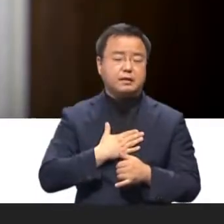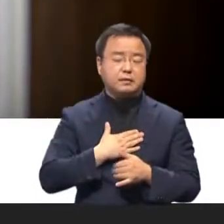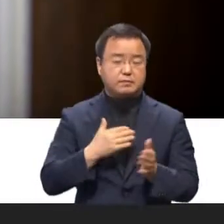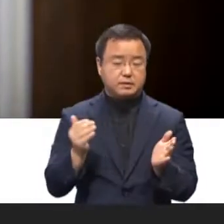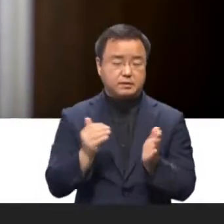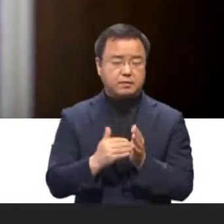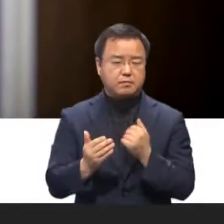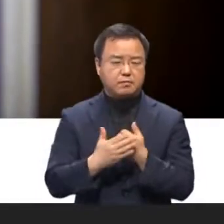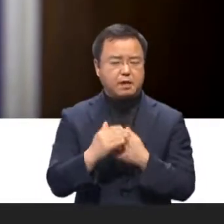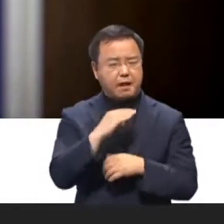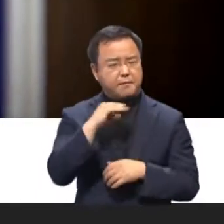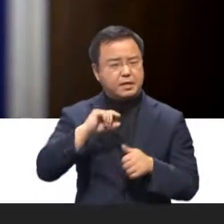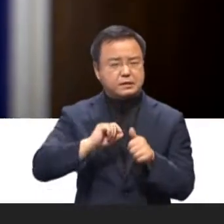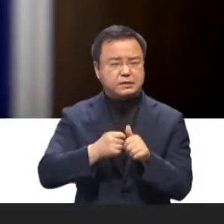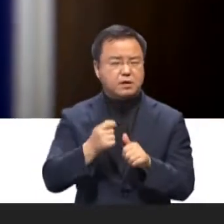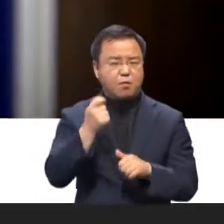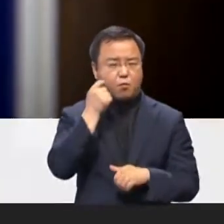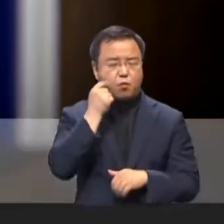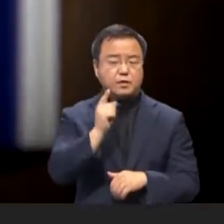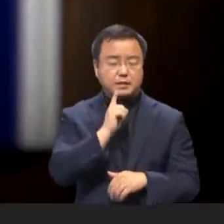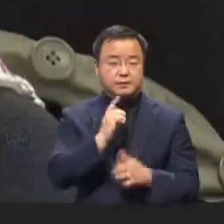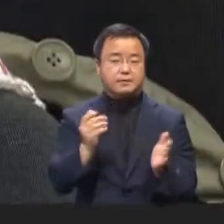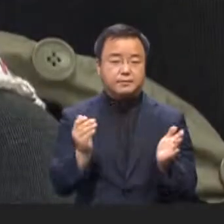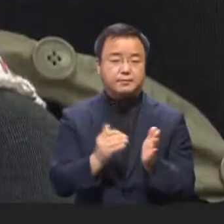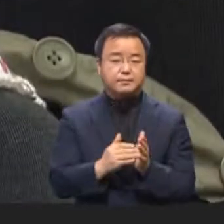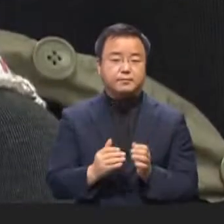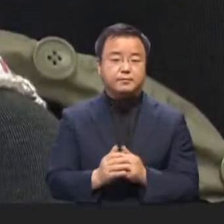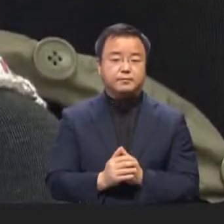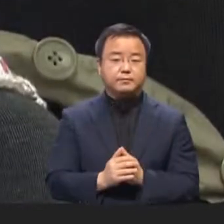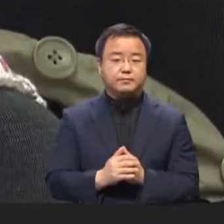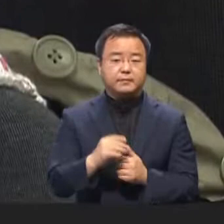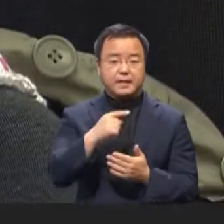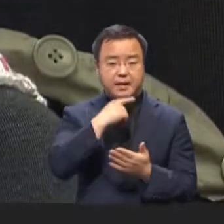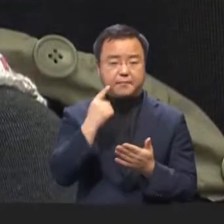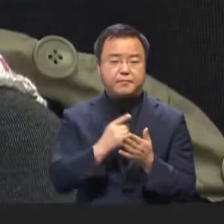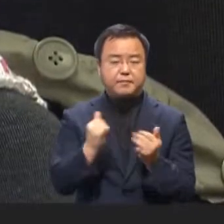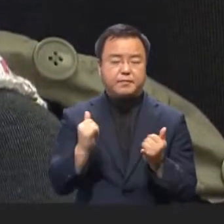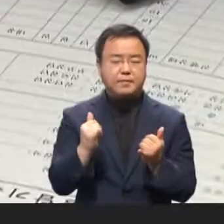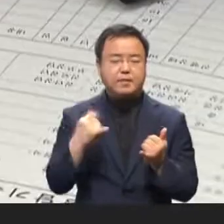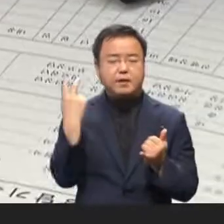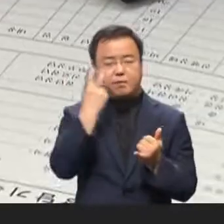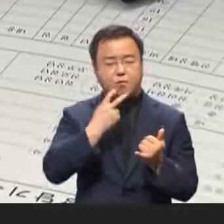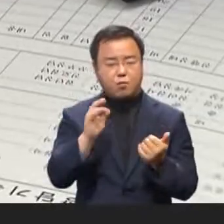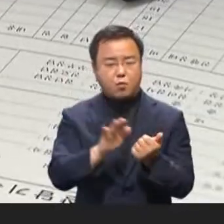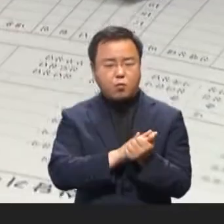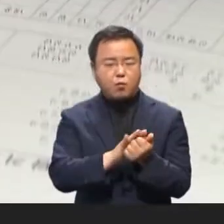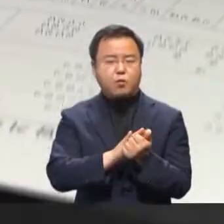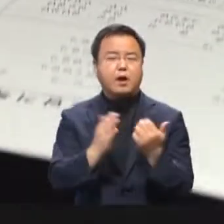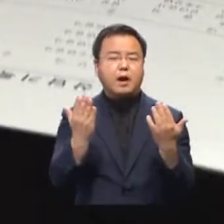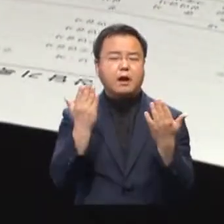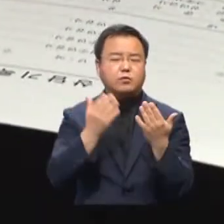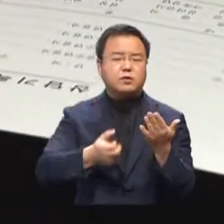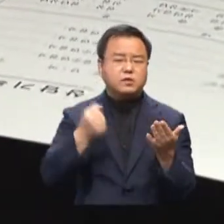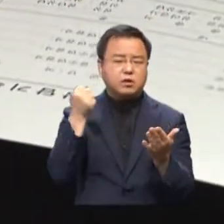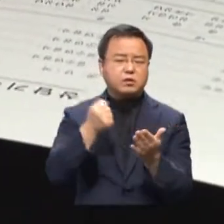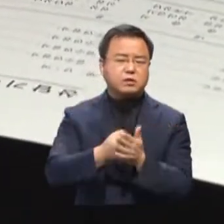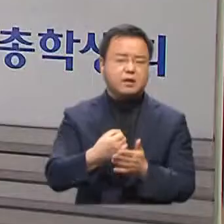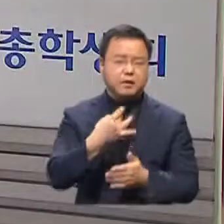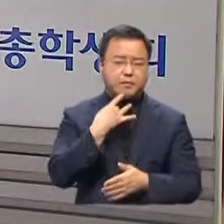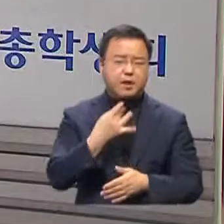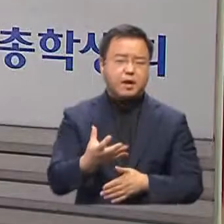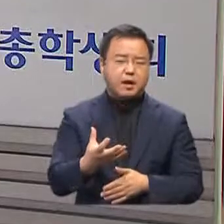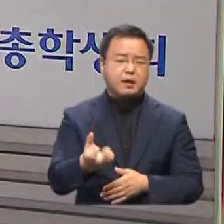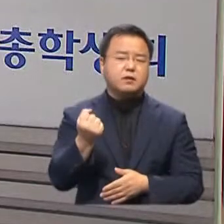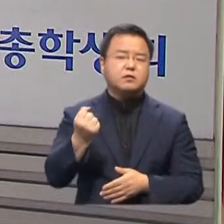징계를 내리지 못한다는 지적이 나옵니다 피해자 보호조치 가 학교 측 결정에 달린 점도 문제입니다